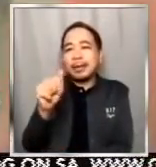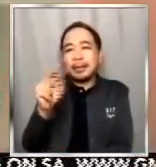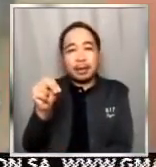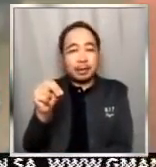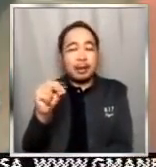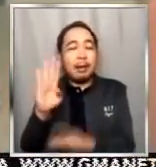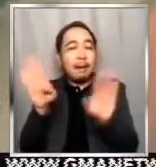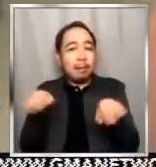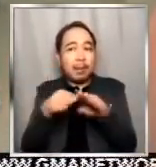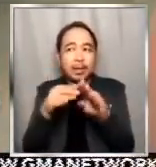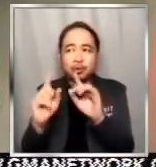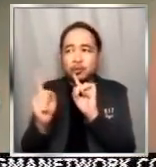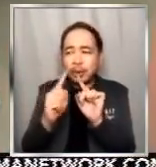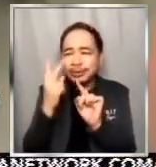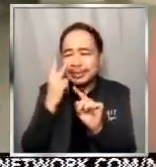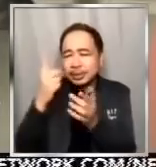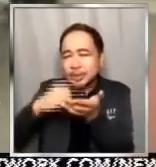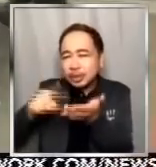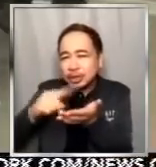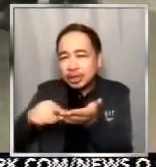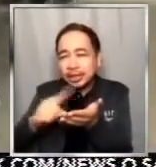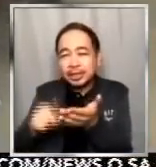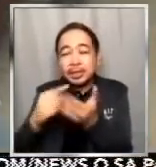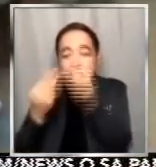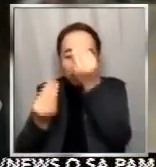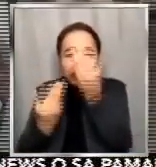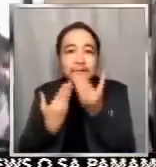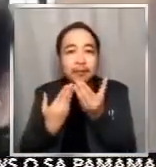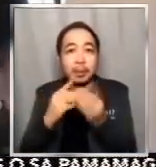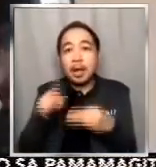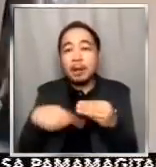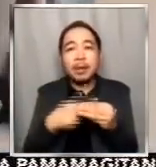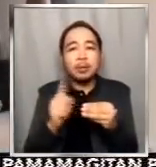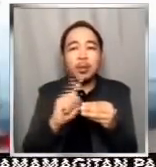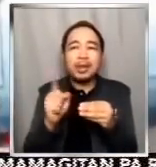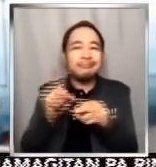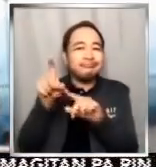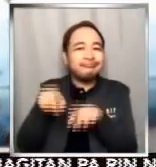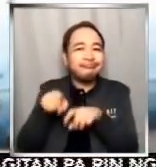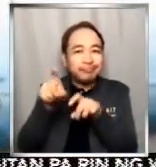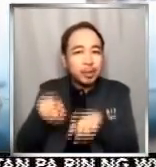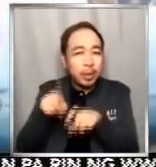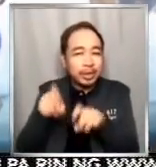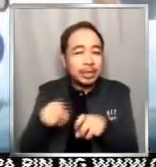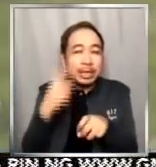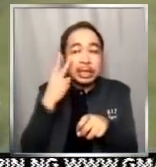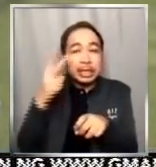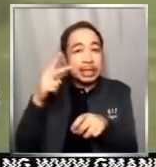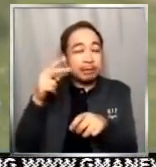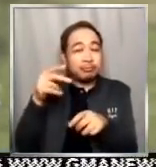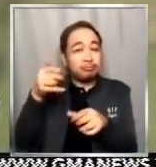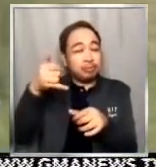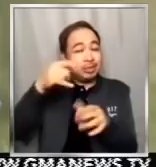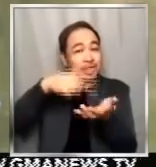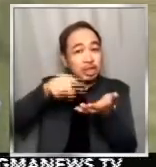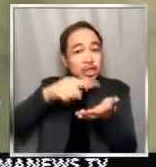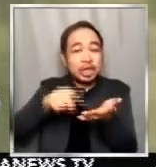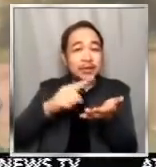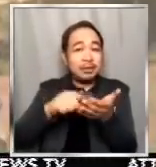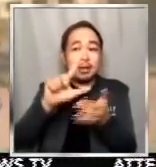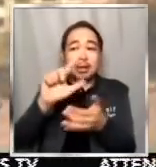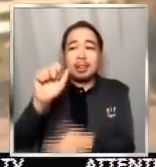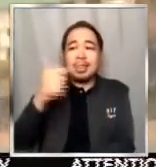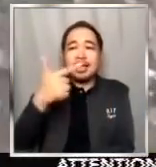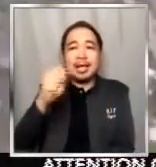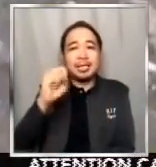mga taga-Ginobatan ang matagal na raw nilang reklamo tungkol sa quarrying. Nag-aerial inspection din ng Pangulo sa Legazpi bago niya pamunuan ang pulong